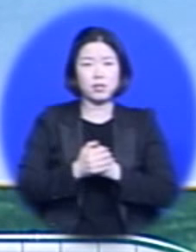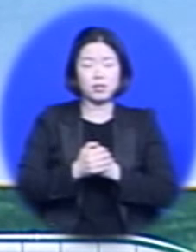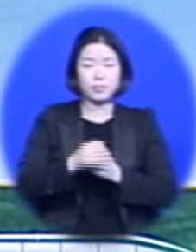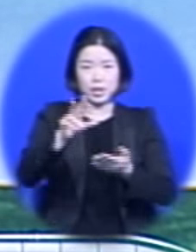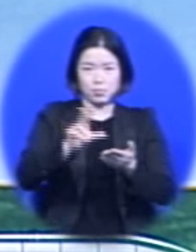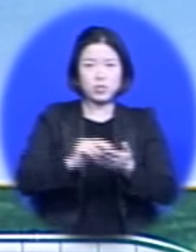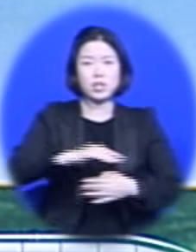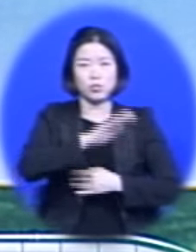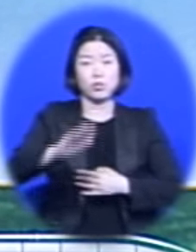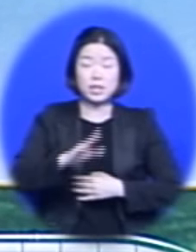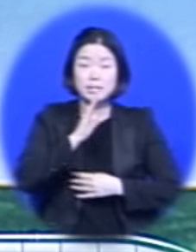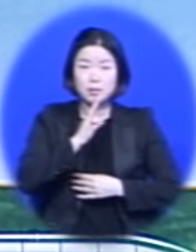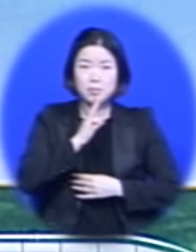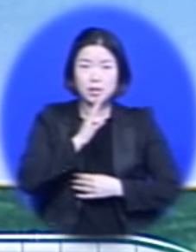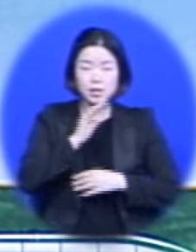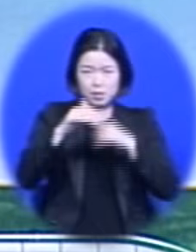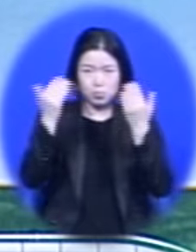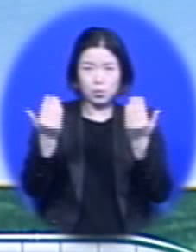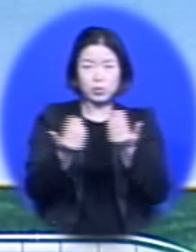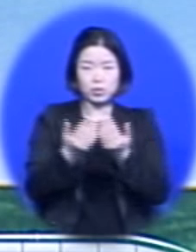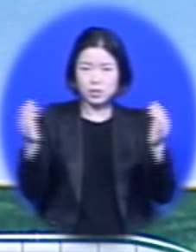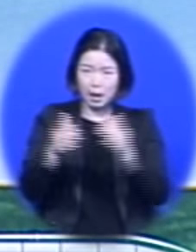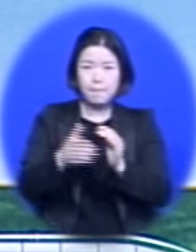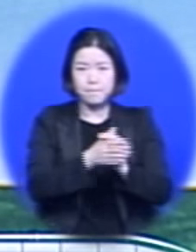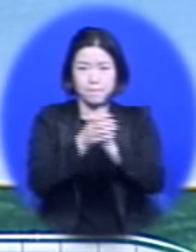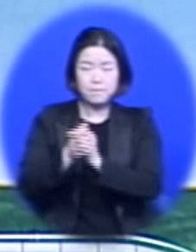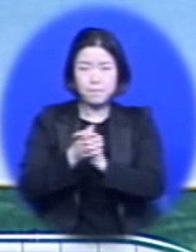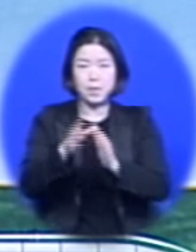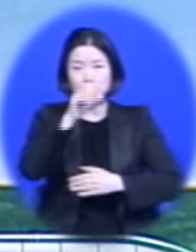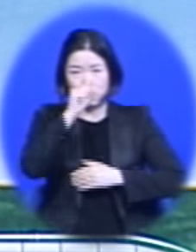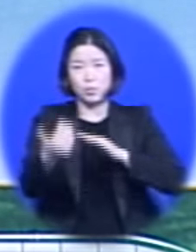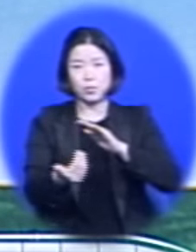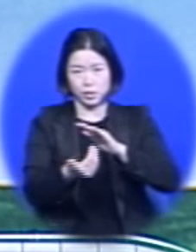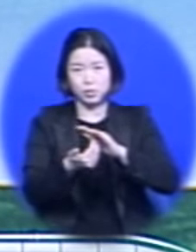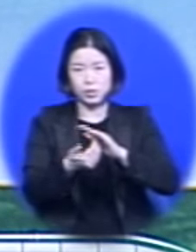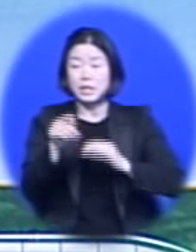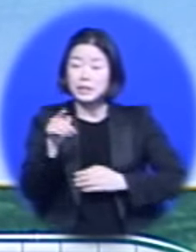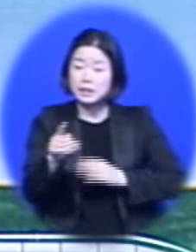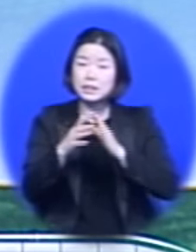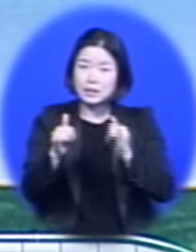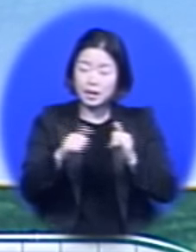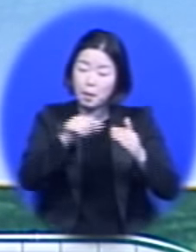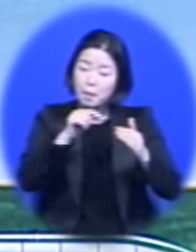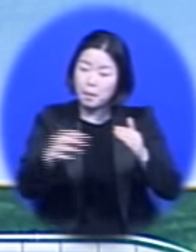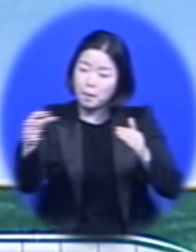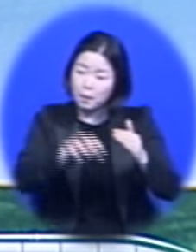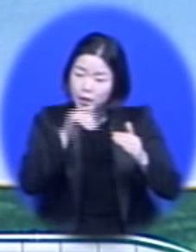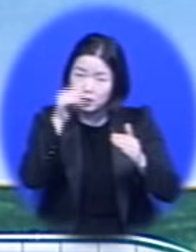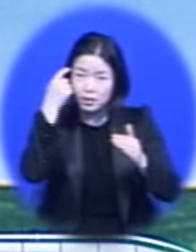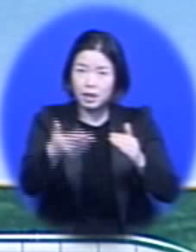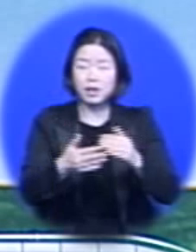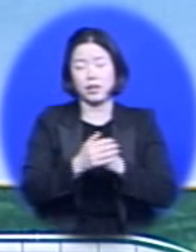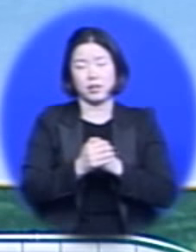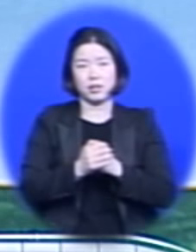문제는 우리가 정말 모든 것이 협력하여 선을 이루는 그 사람에 해당되느냐 하는 거겠죠.